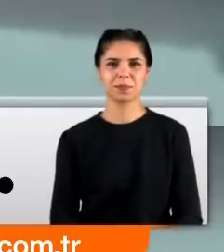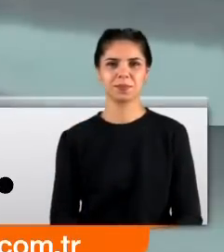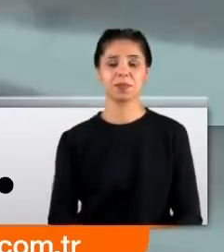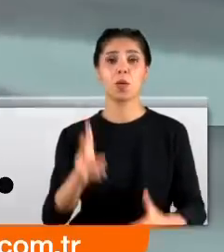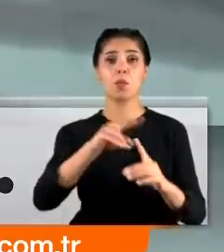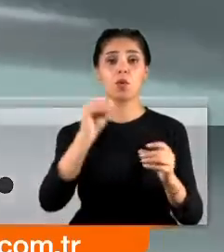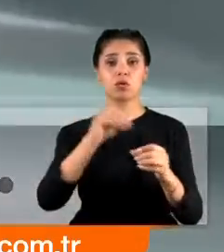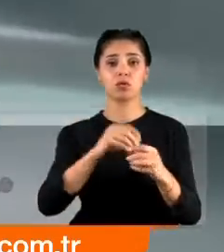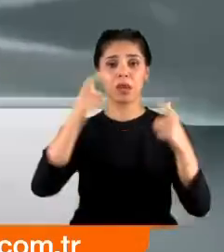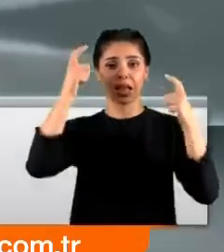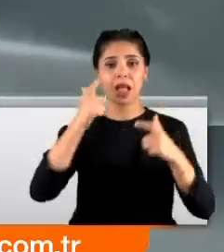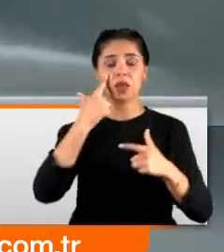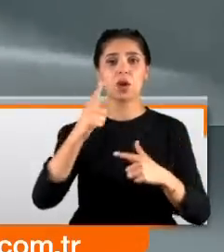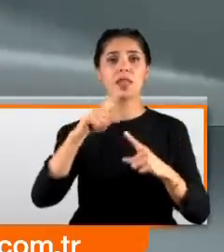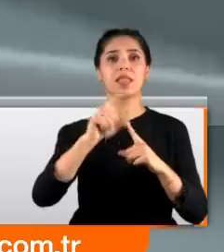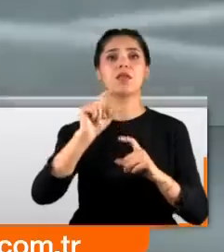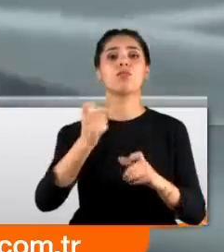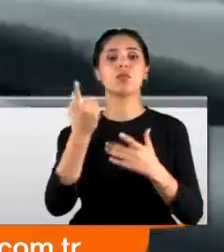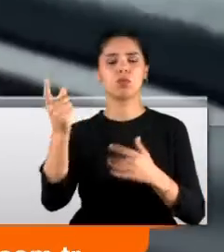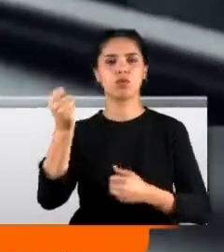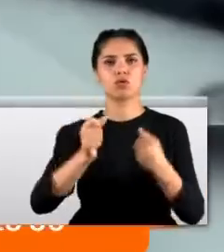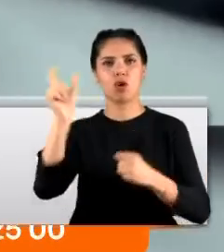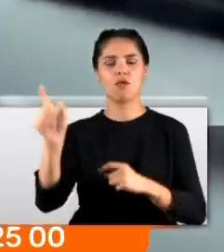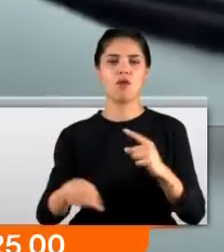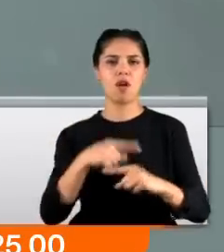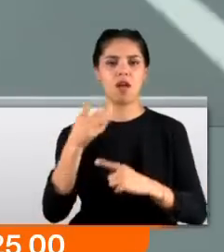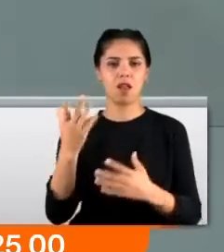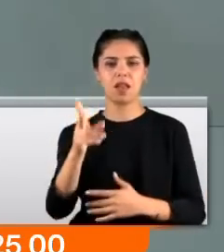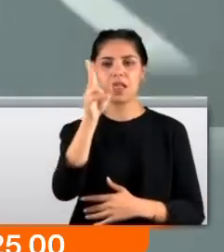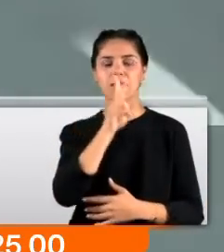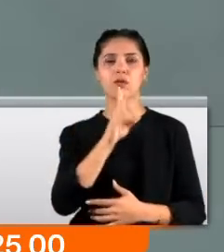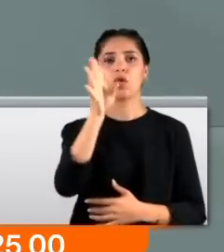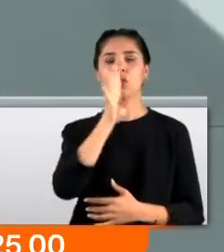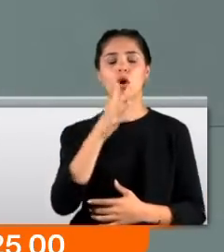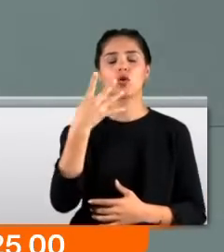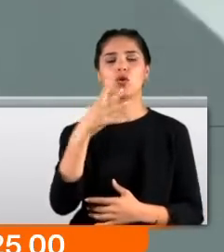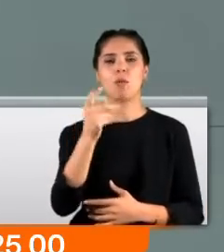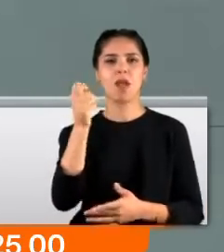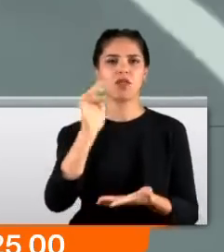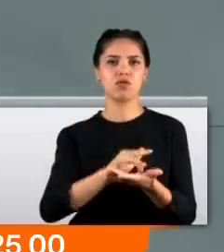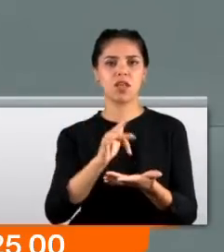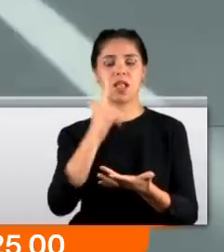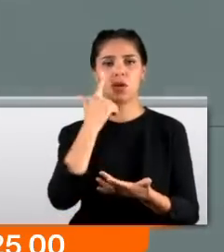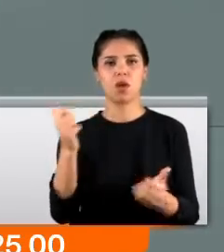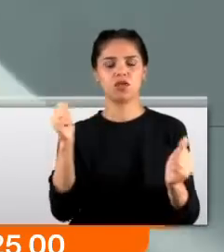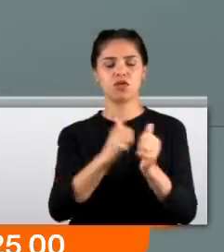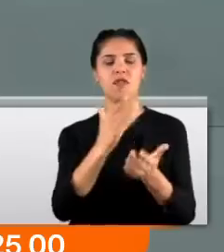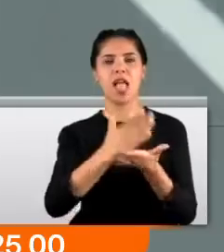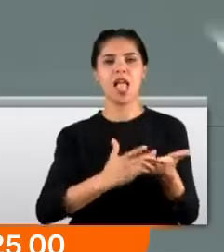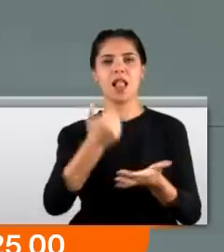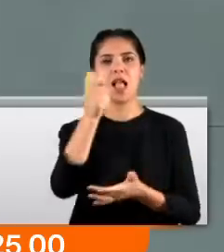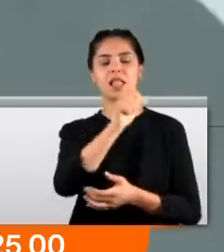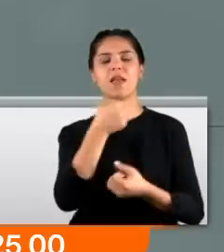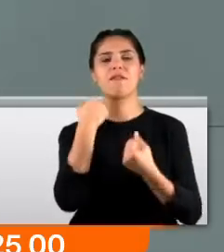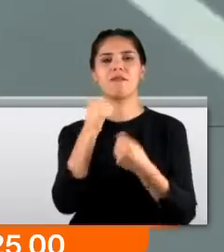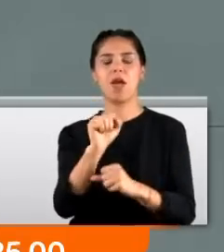Polis şimdi kask taktığı için kimliği belirlenemeyen o sürücünün peşinde. 200 ila 400 euro para cezası yanında ehliyetine de 6 ay